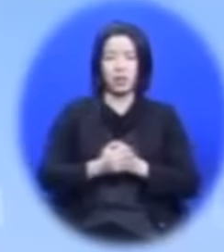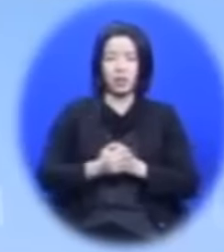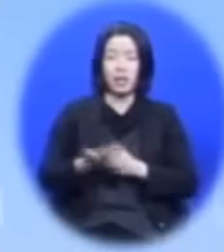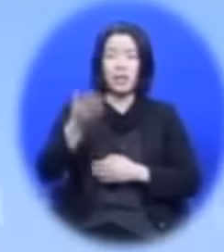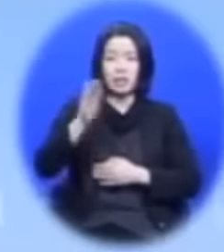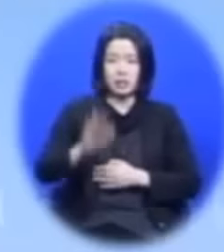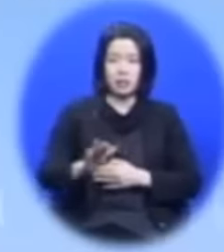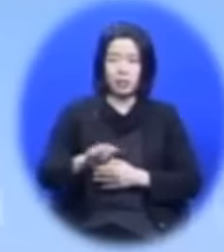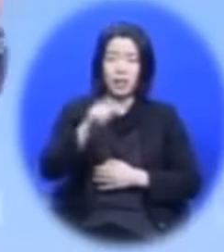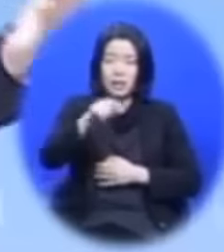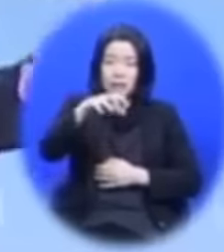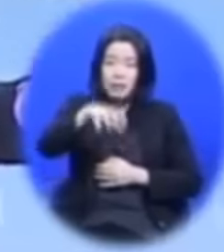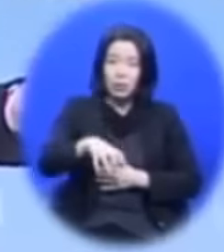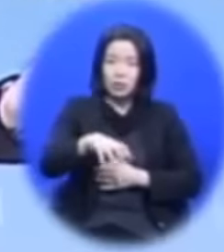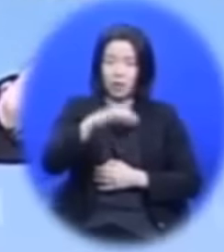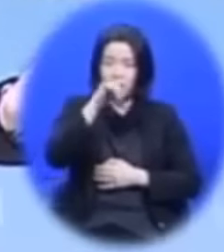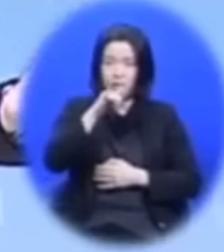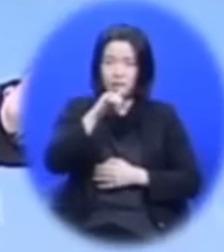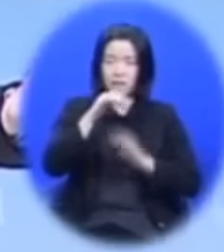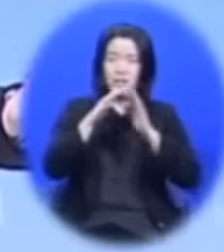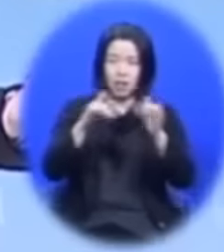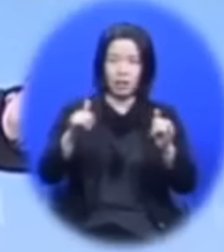그런데 그 자리에 있는 사람들은